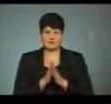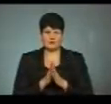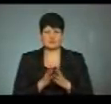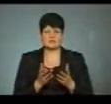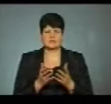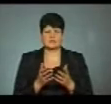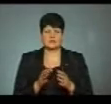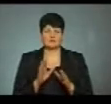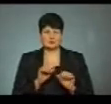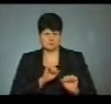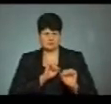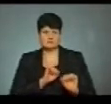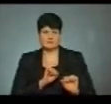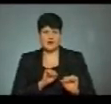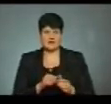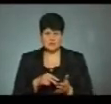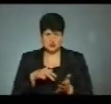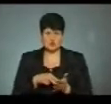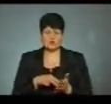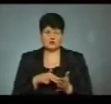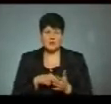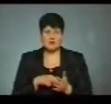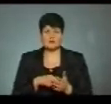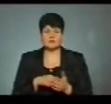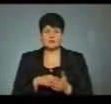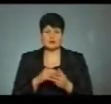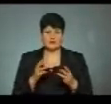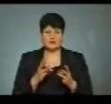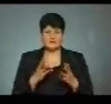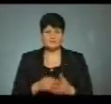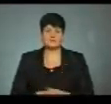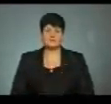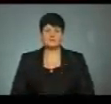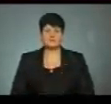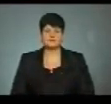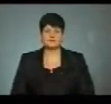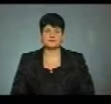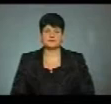тримати оборону. І ті стоять на охопленні вогнем вогні вулиці.